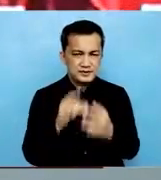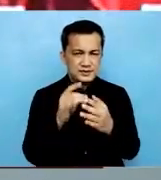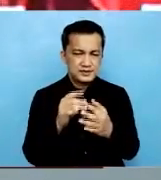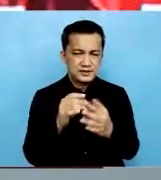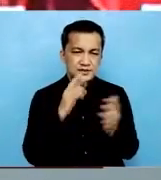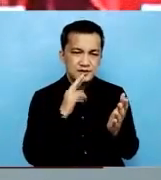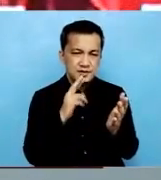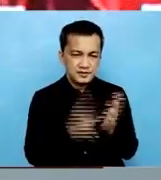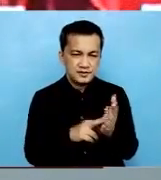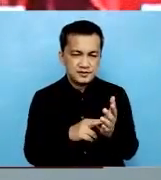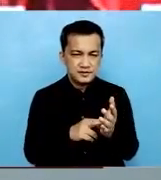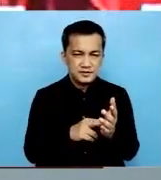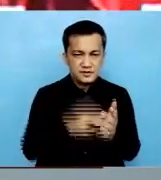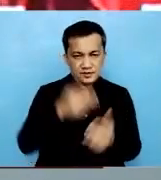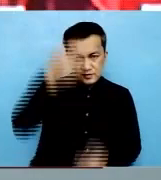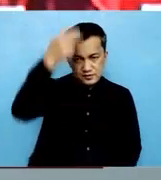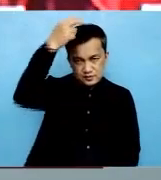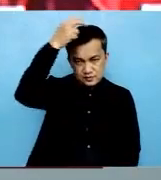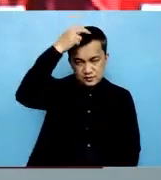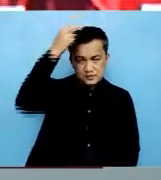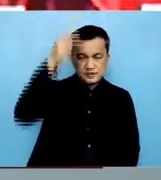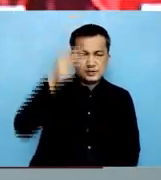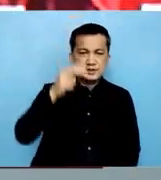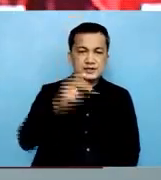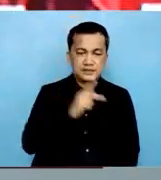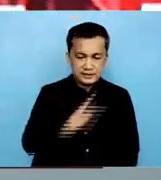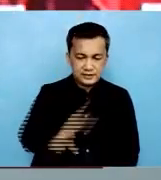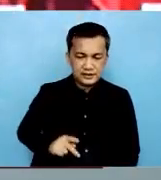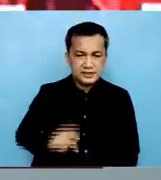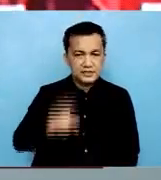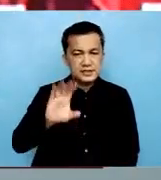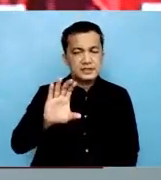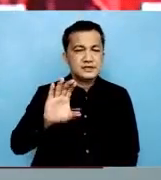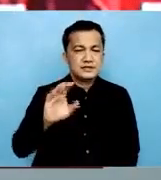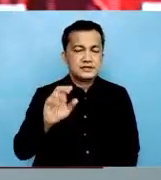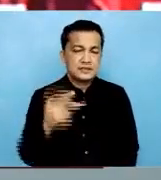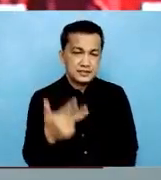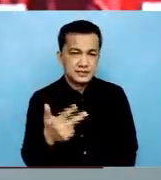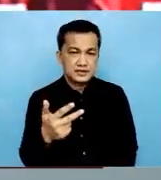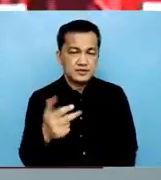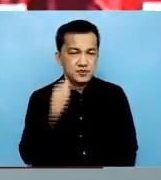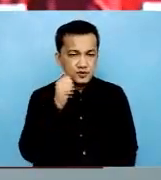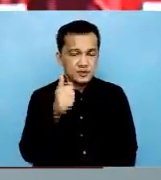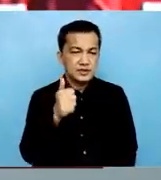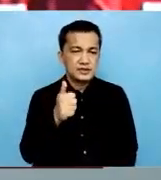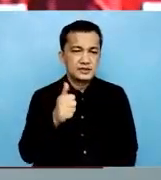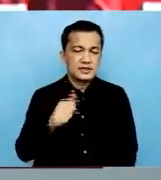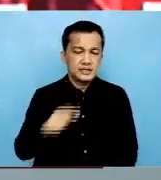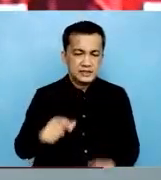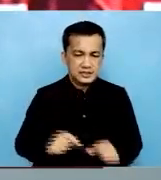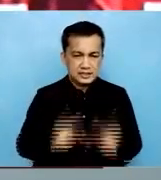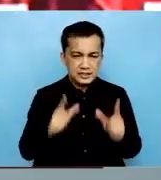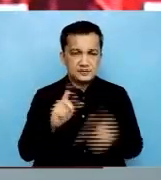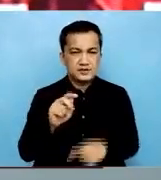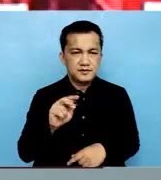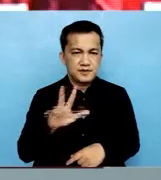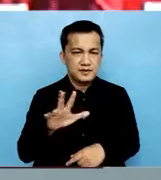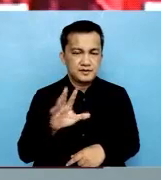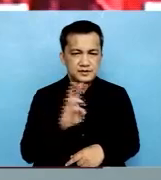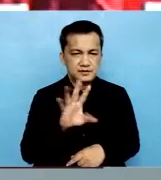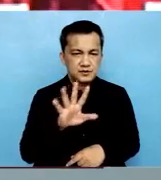ang koronasyon King Charles III. Bukas na po yan, live dito sa TV5,